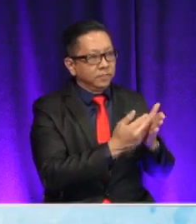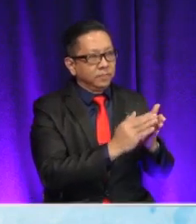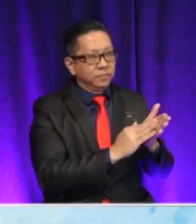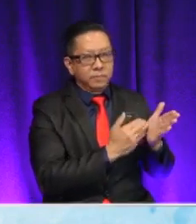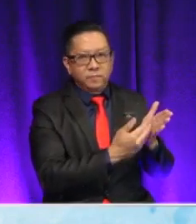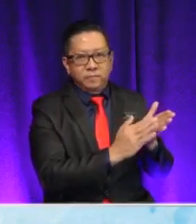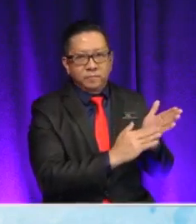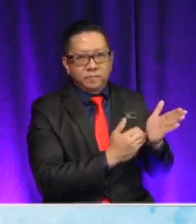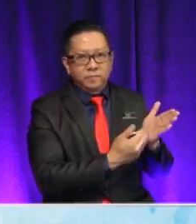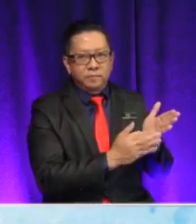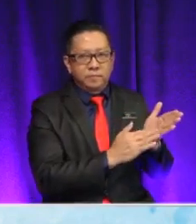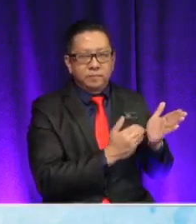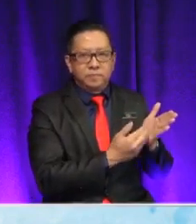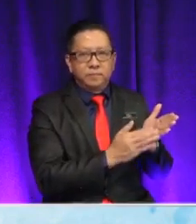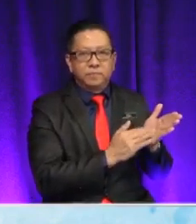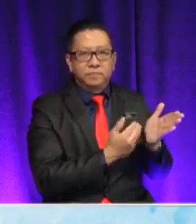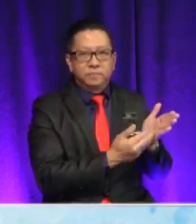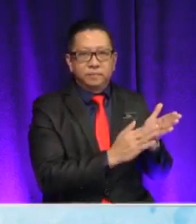nanti tumpah